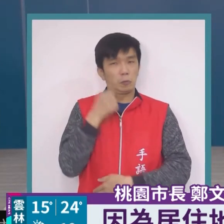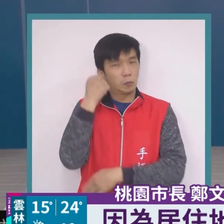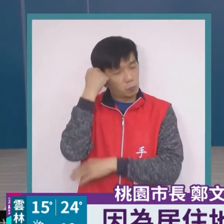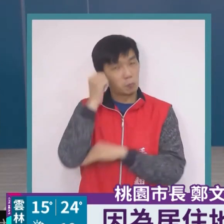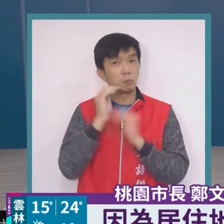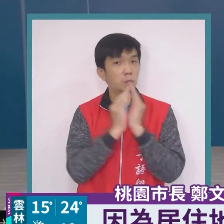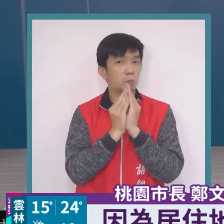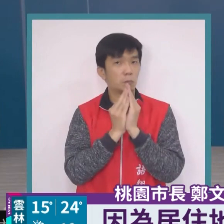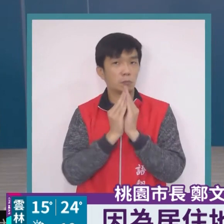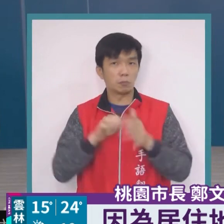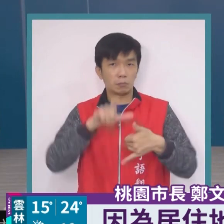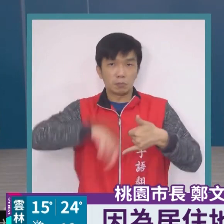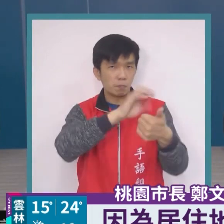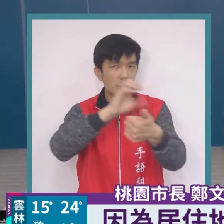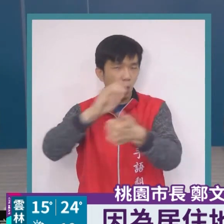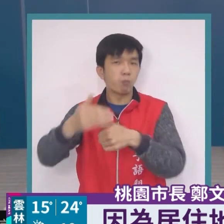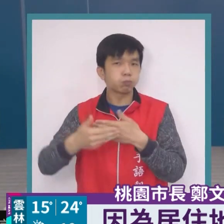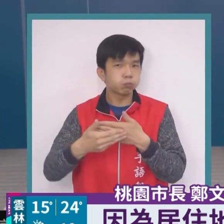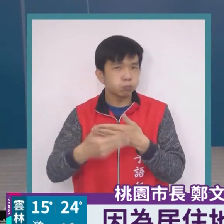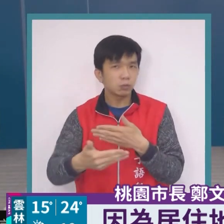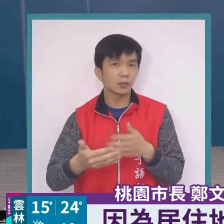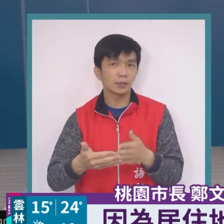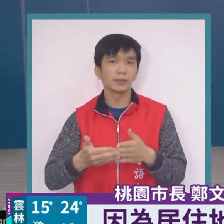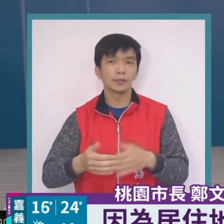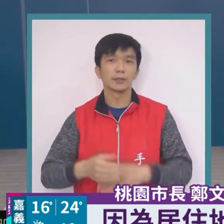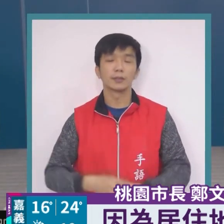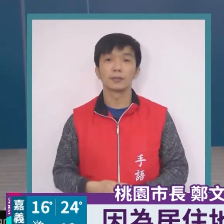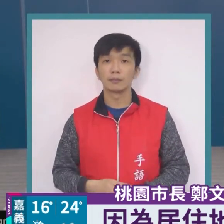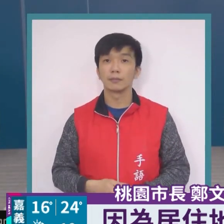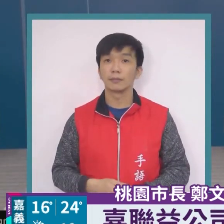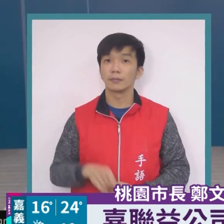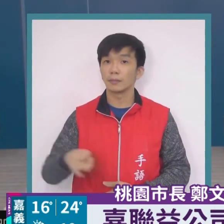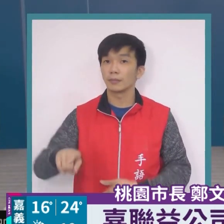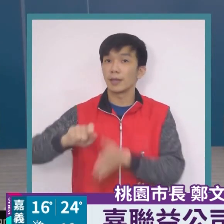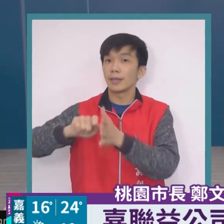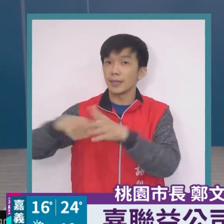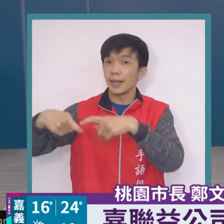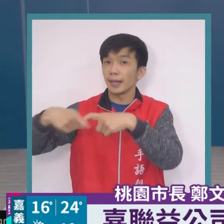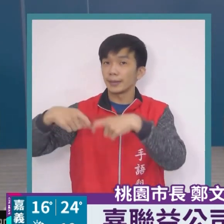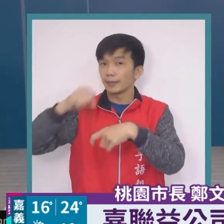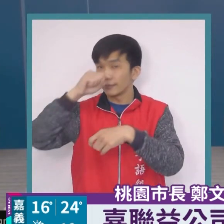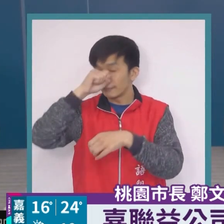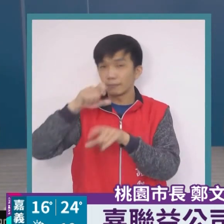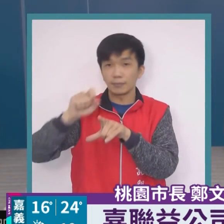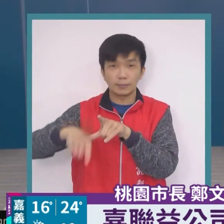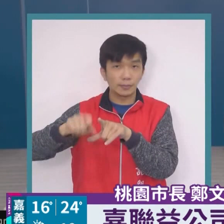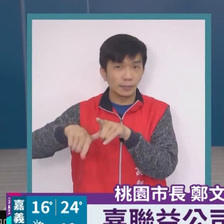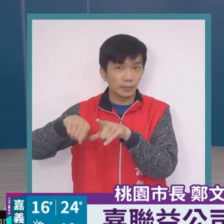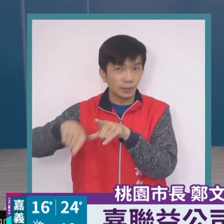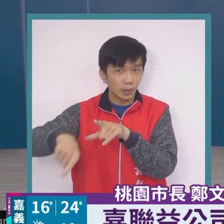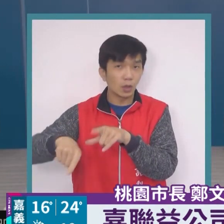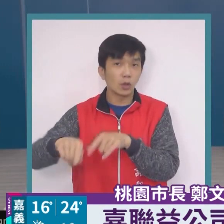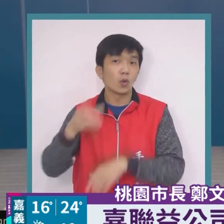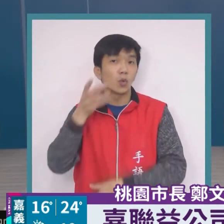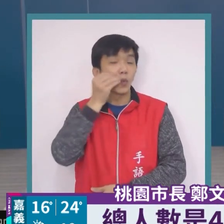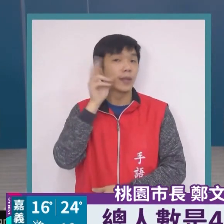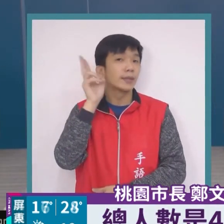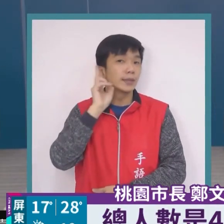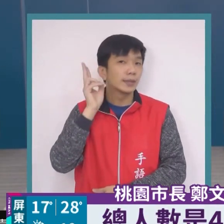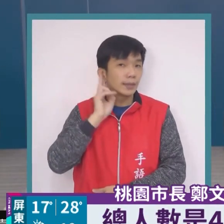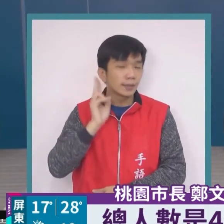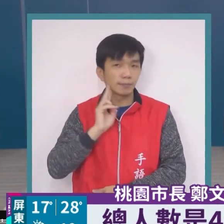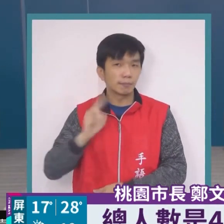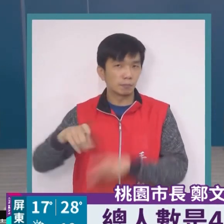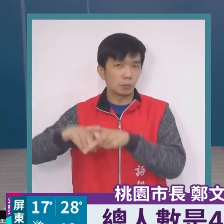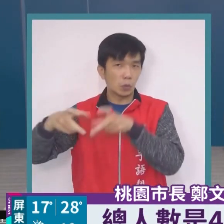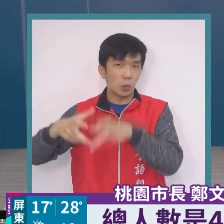按19494嘉联益的这个公司哦，它也有观音的陶科厂，那总人数